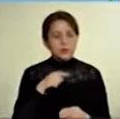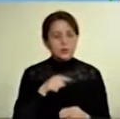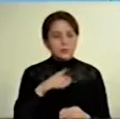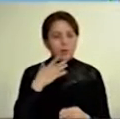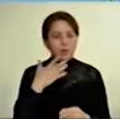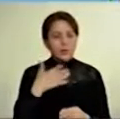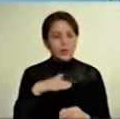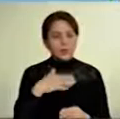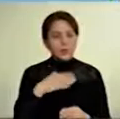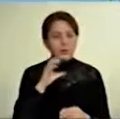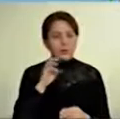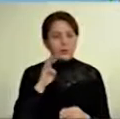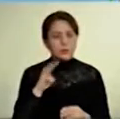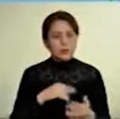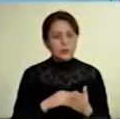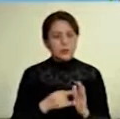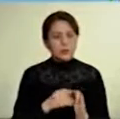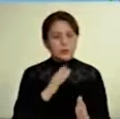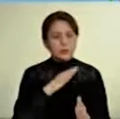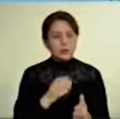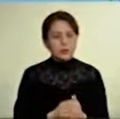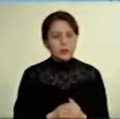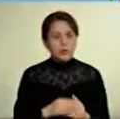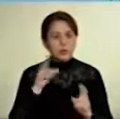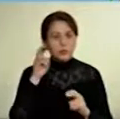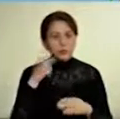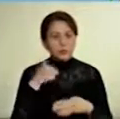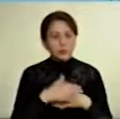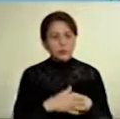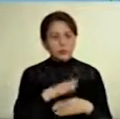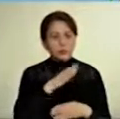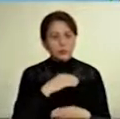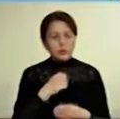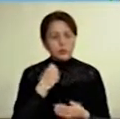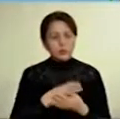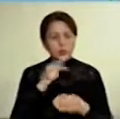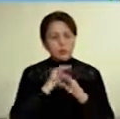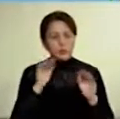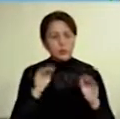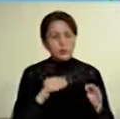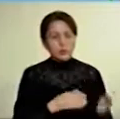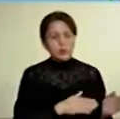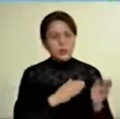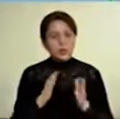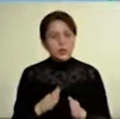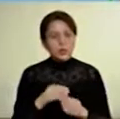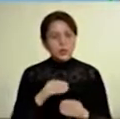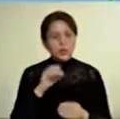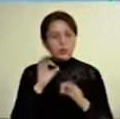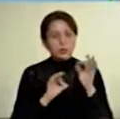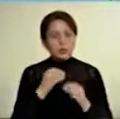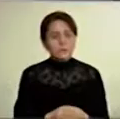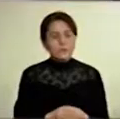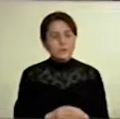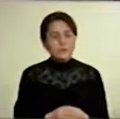santimetr kvadrat kelib chiqyapti. Mavzu tushunarli bo'lganmisiz aziz o'quvchilar? Navbatdagi o'lchov birliklariga e'tibor